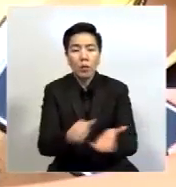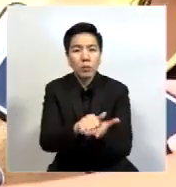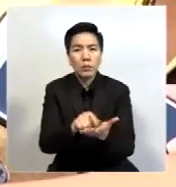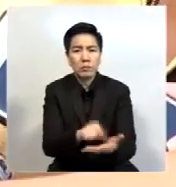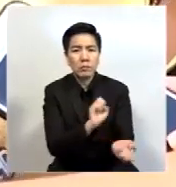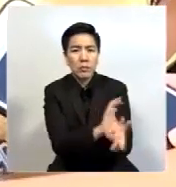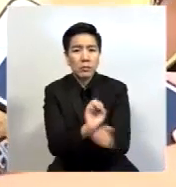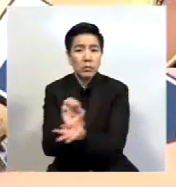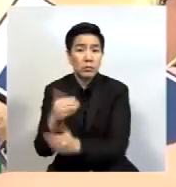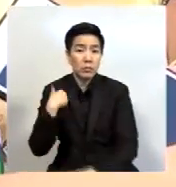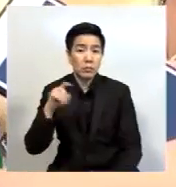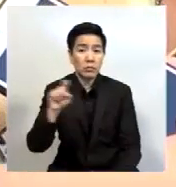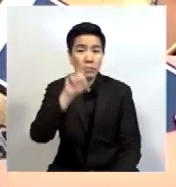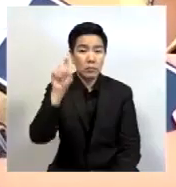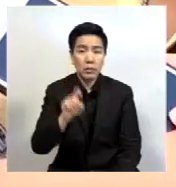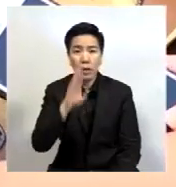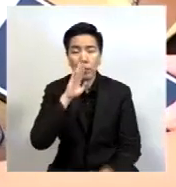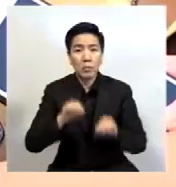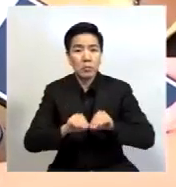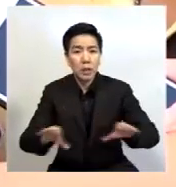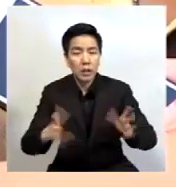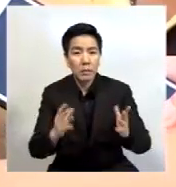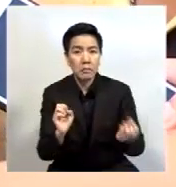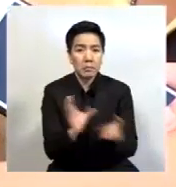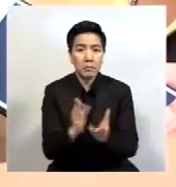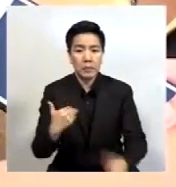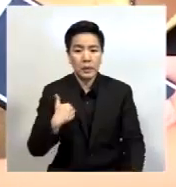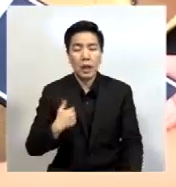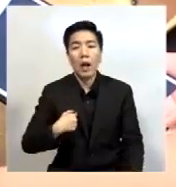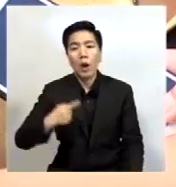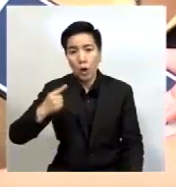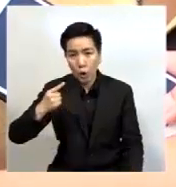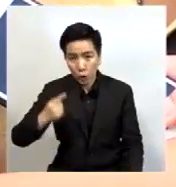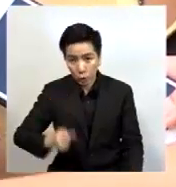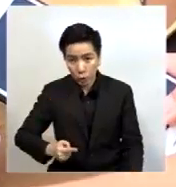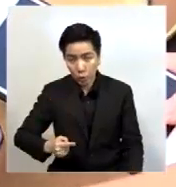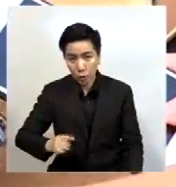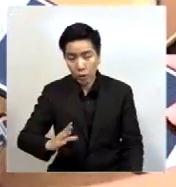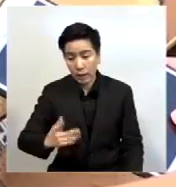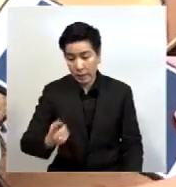ผลกระทบอะไรอย่างไรตามมาถ้าเกิดเราประกาศ คือเราต้องดูจาก